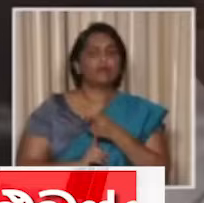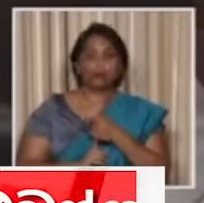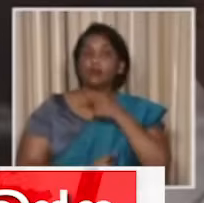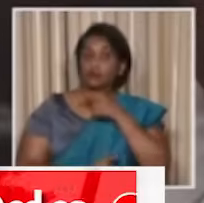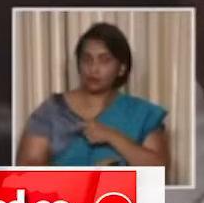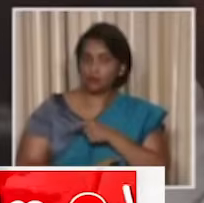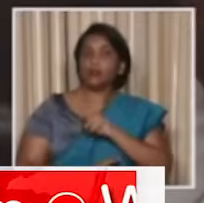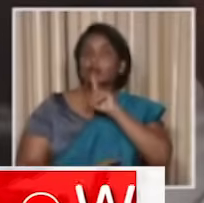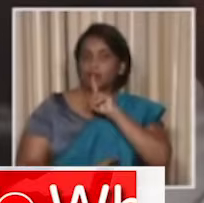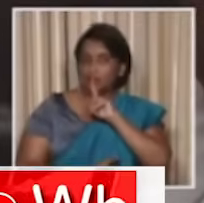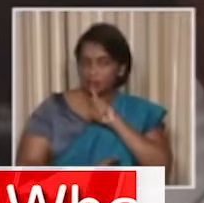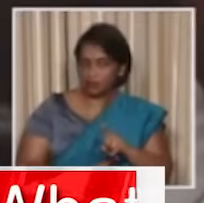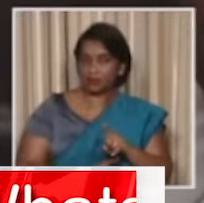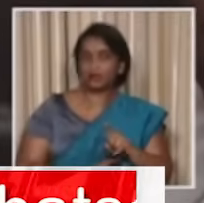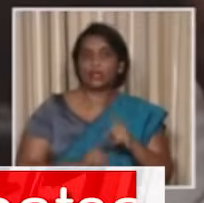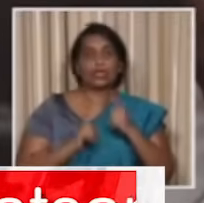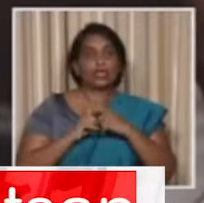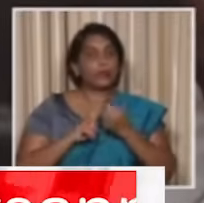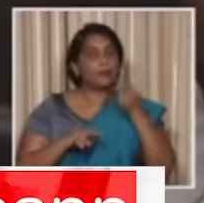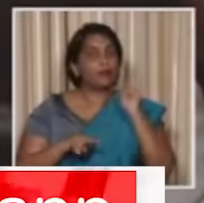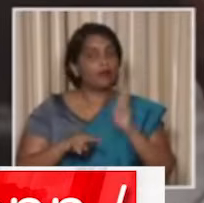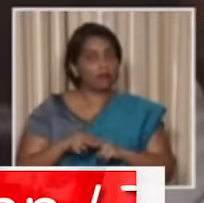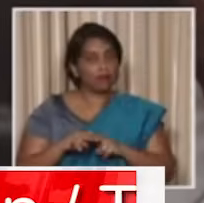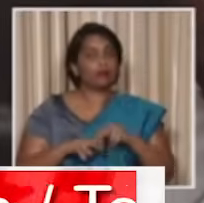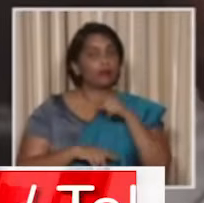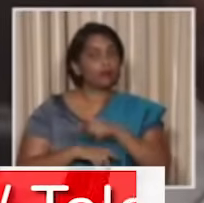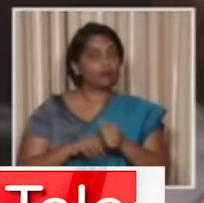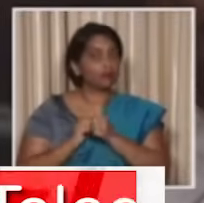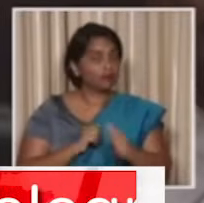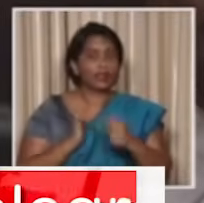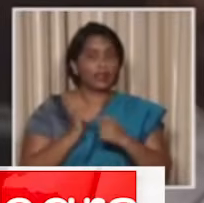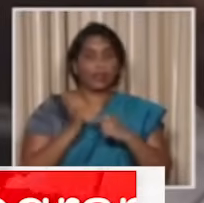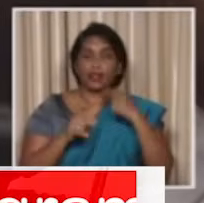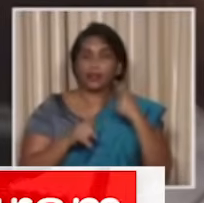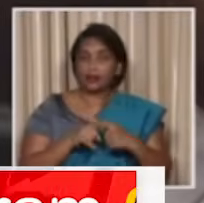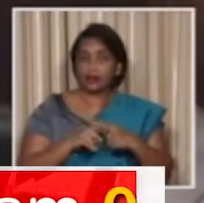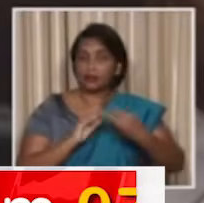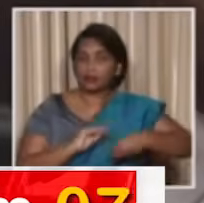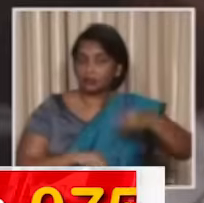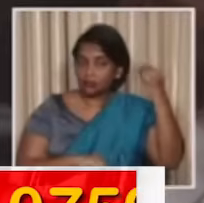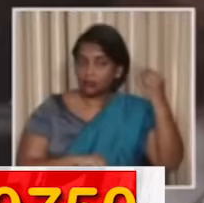ඔවුන් කියනවා අර්ථසාධකයේ මේ කරන්න යන බදු වැඩි කිරීම